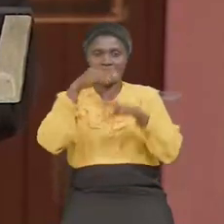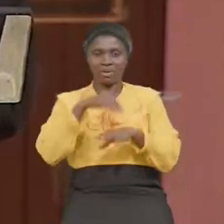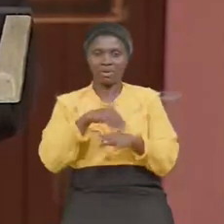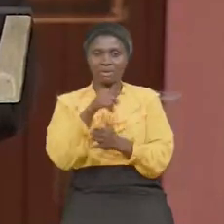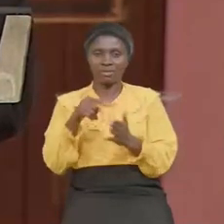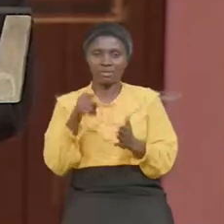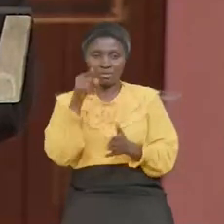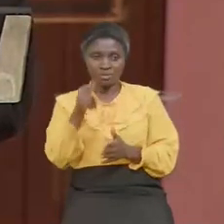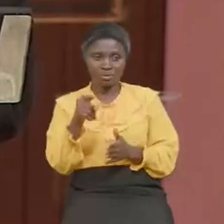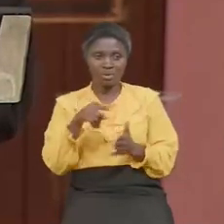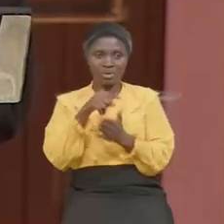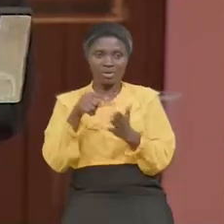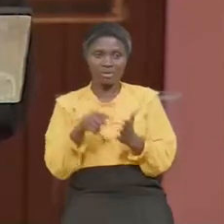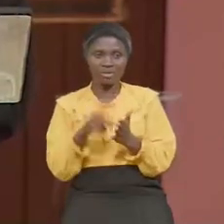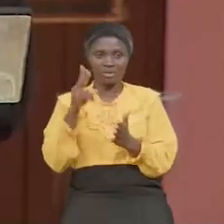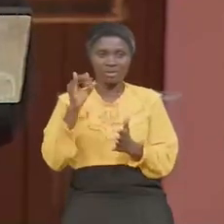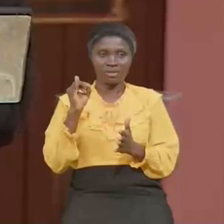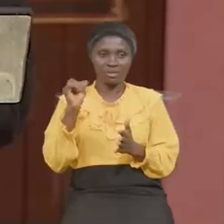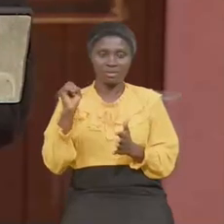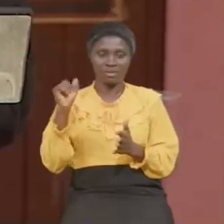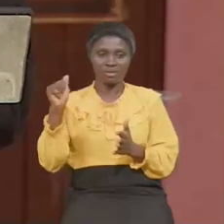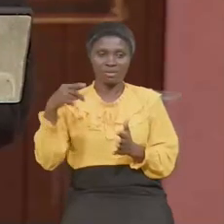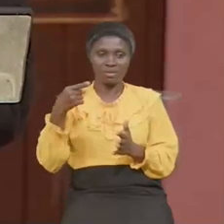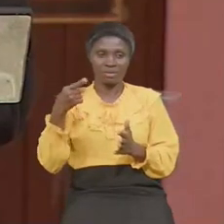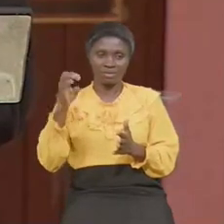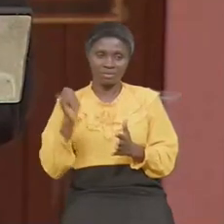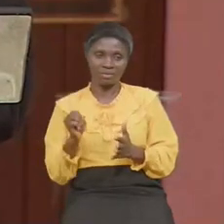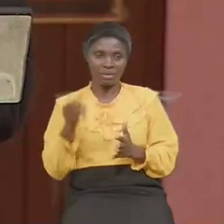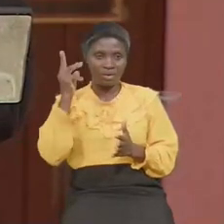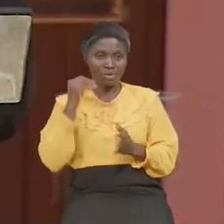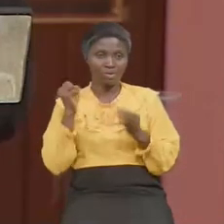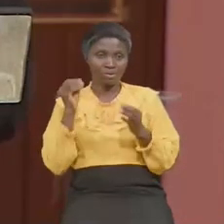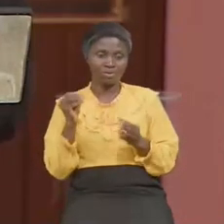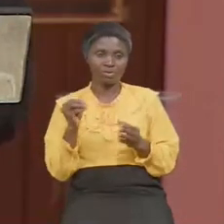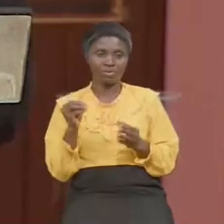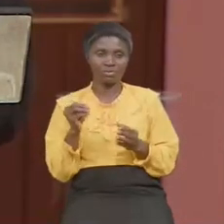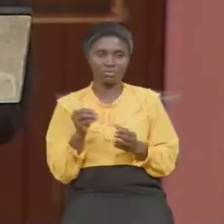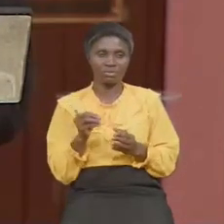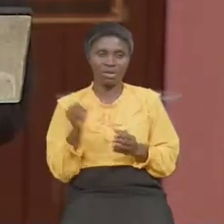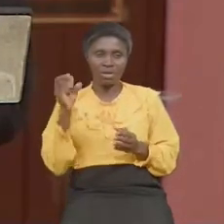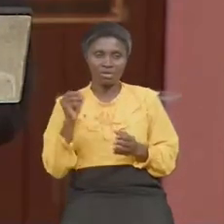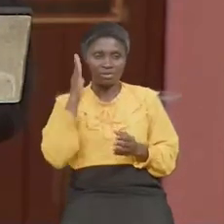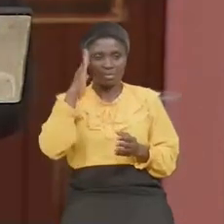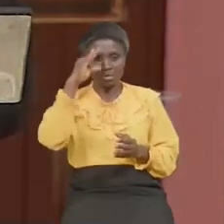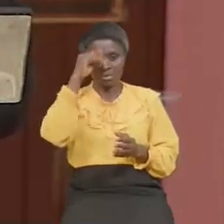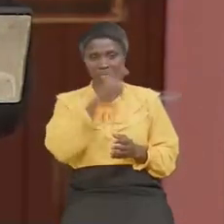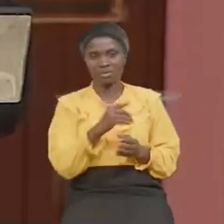des fils de l'homme. De même, il sera pour beaucoup de peuples un sujet de joie.